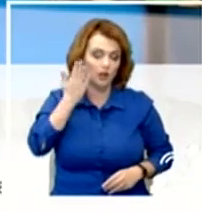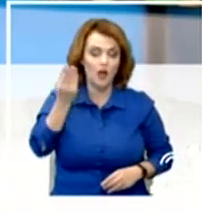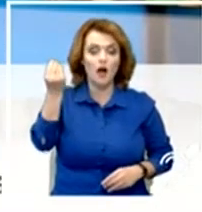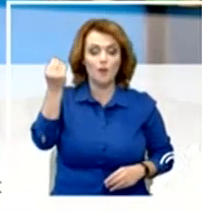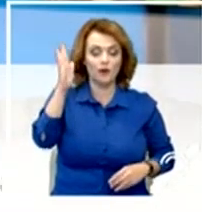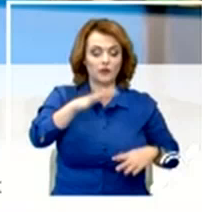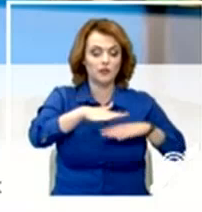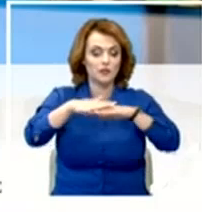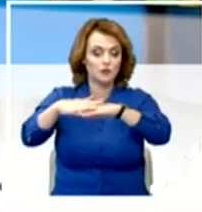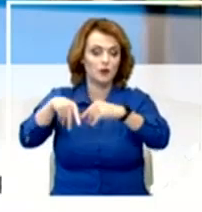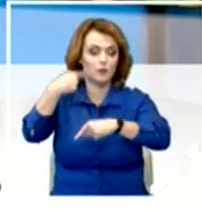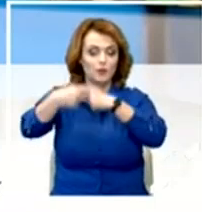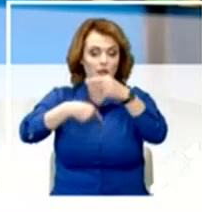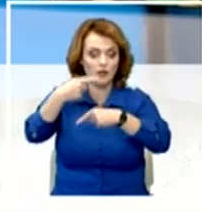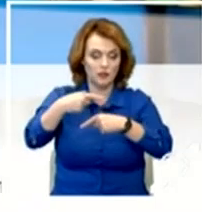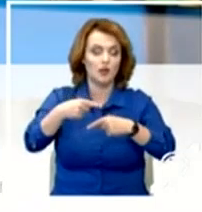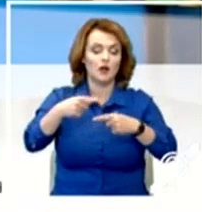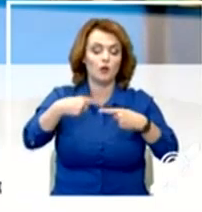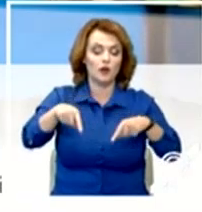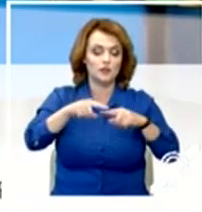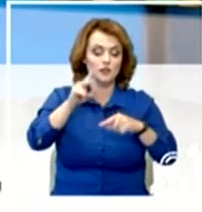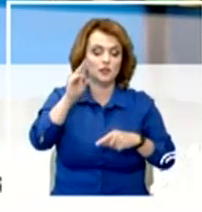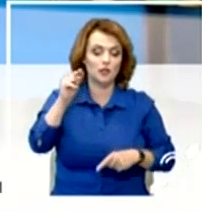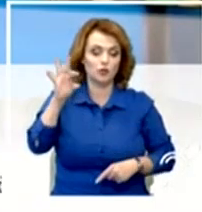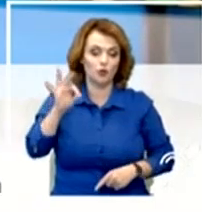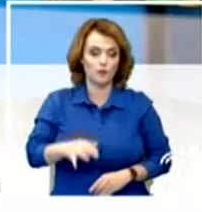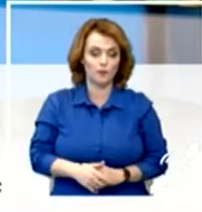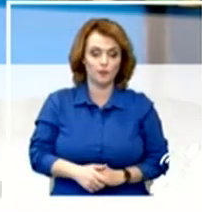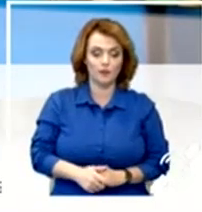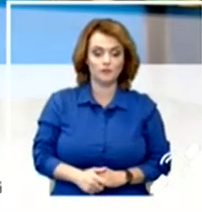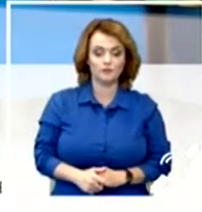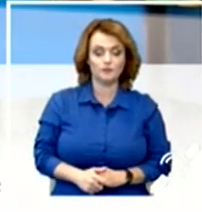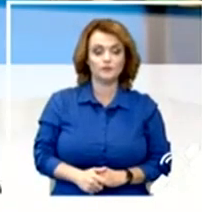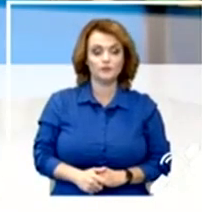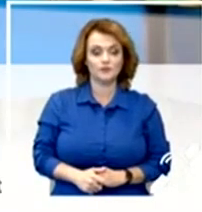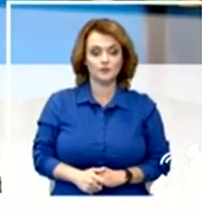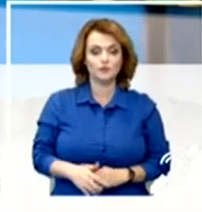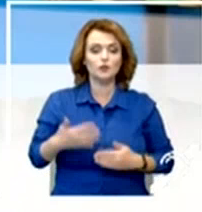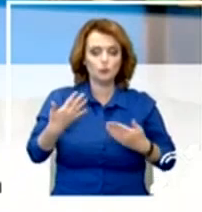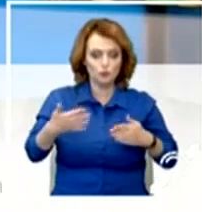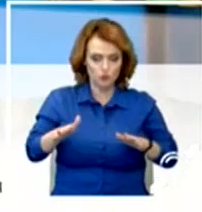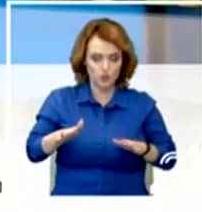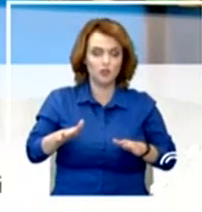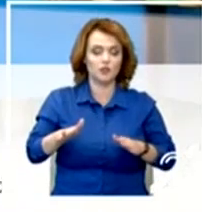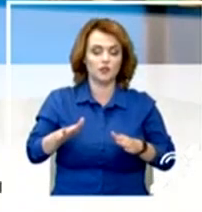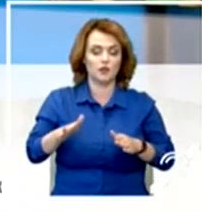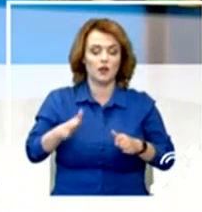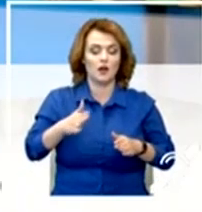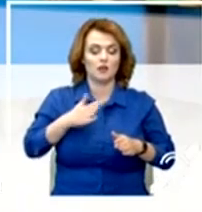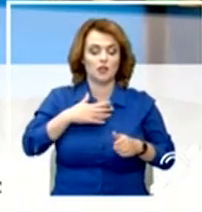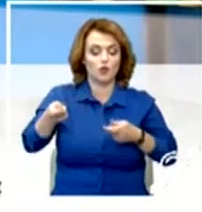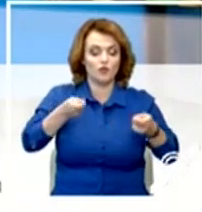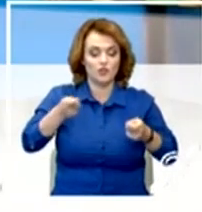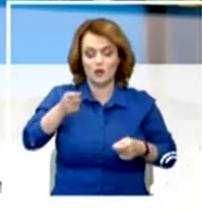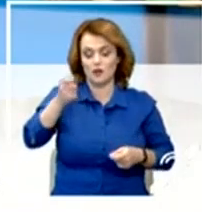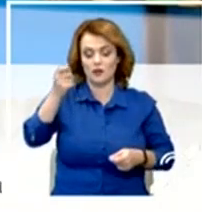prin intermediul fondurilor NATO. Șeful diplomației române, Bogdan Aurescu, i-a transmis secretarului general NATO scrisorile de